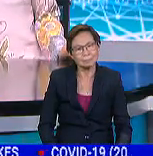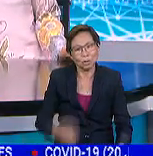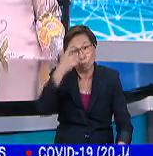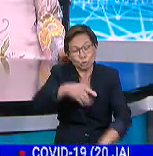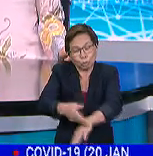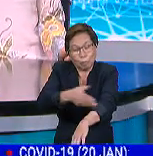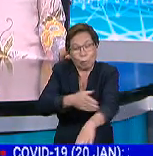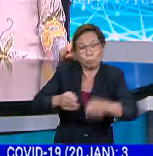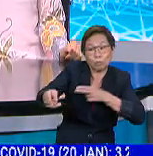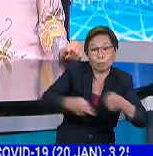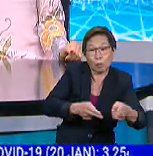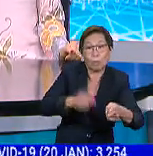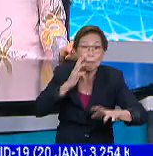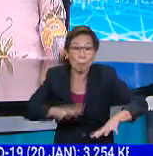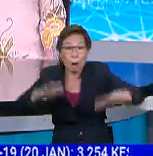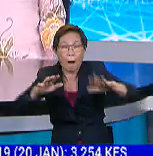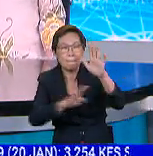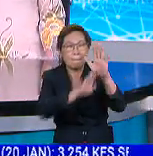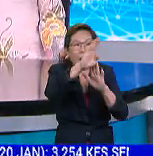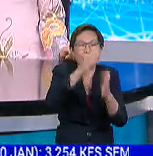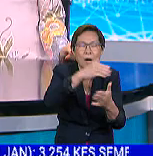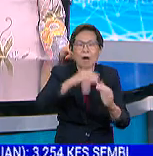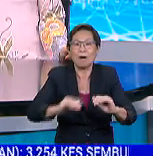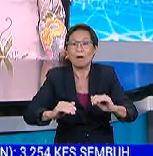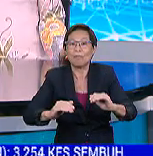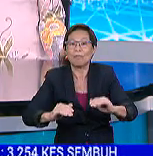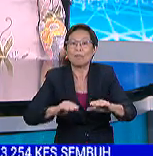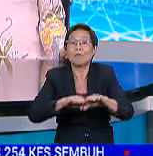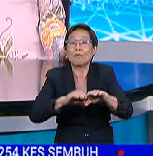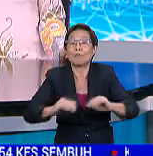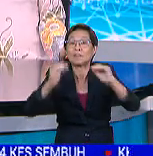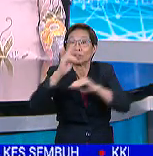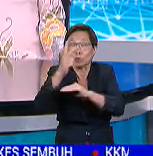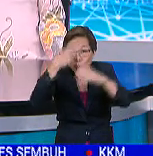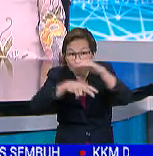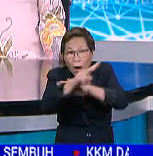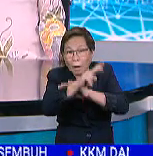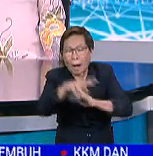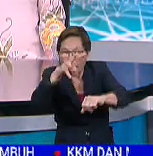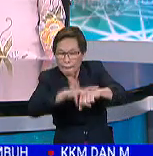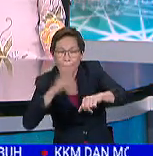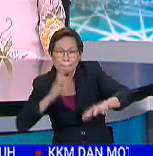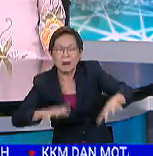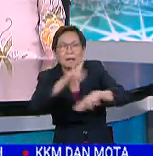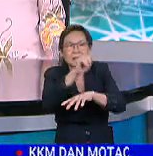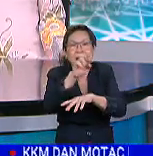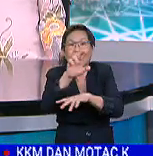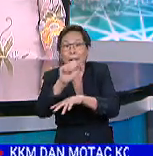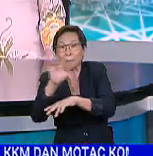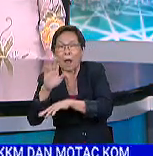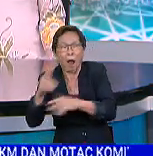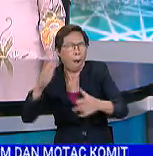Bagi menambah baik pengurusan bencana, pembangunan fasa kedua program ramalan dan amaran banjir PRAB